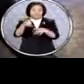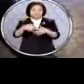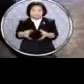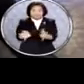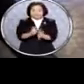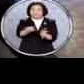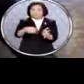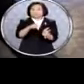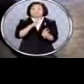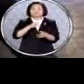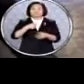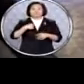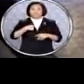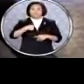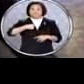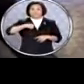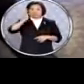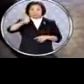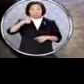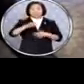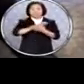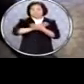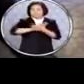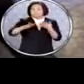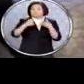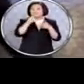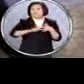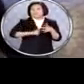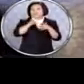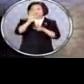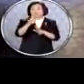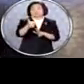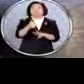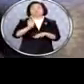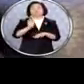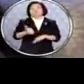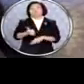团队，一定是清廉，一定是有效率的团队。